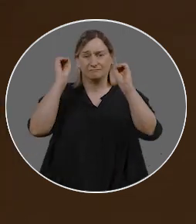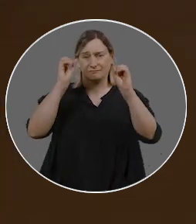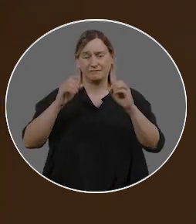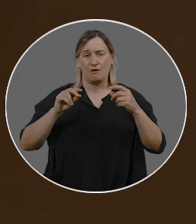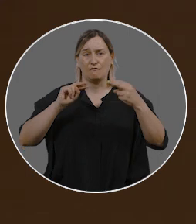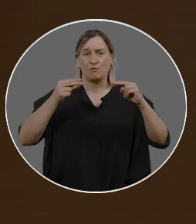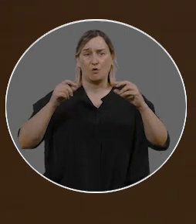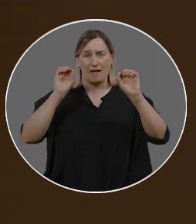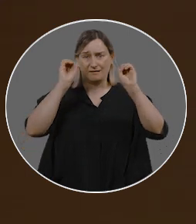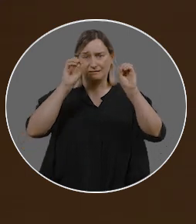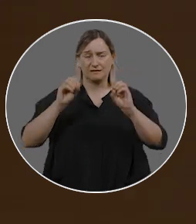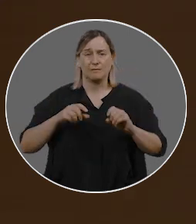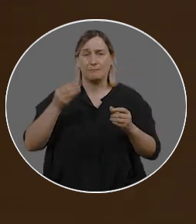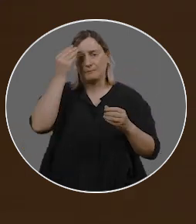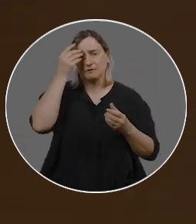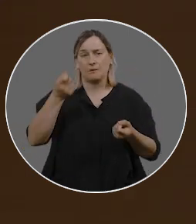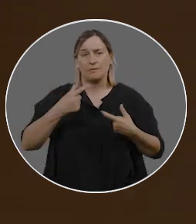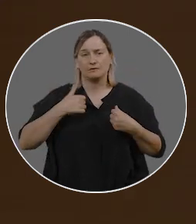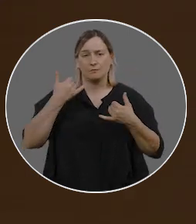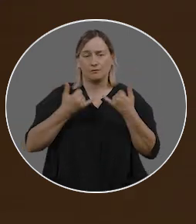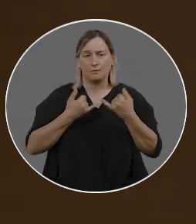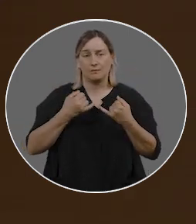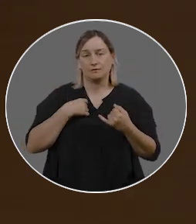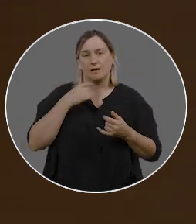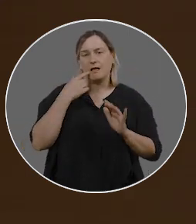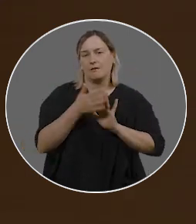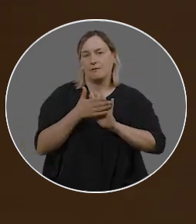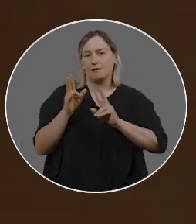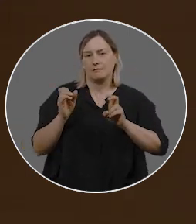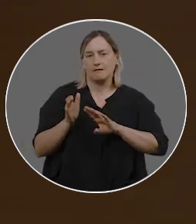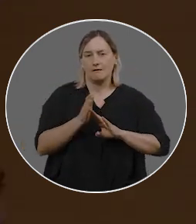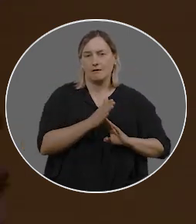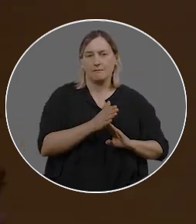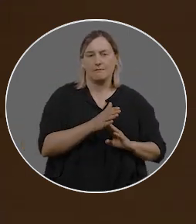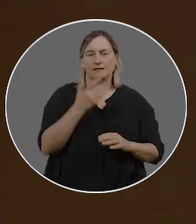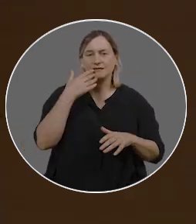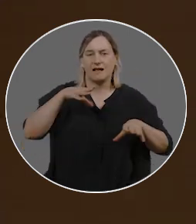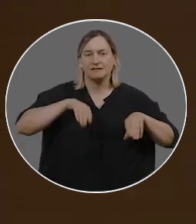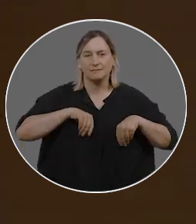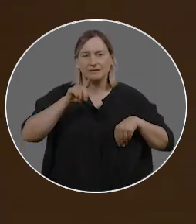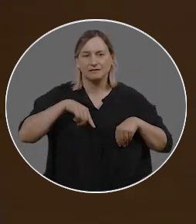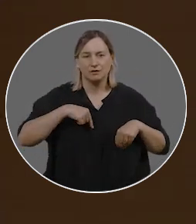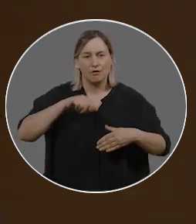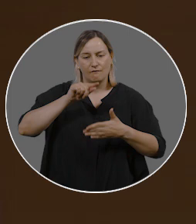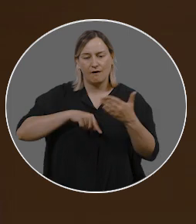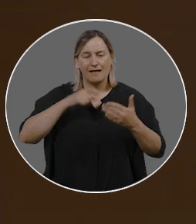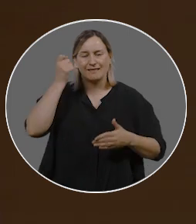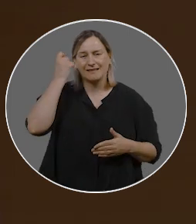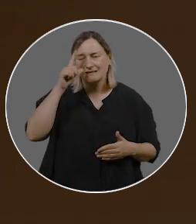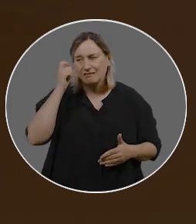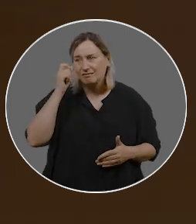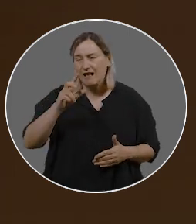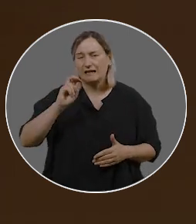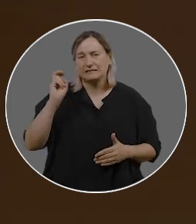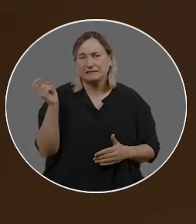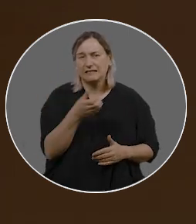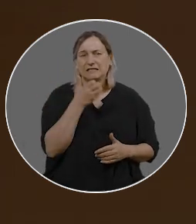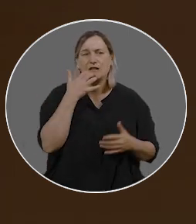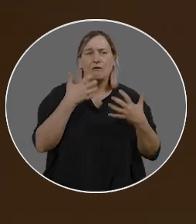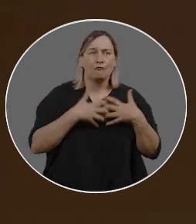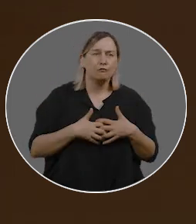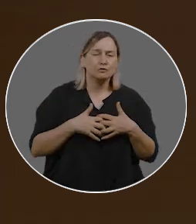que dona més problemes. Bueno, després ja, si parlem de tema, si accepta o no les signatures digitals i si